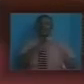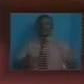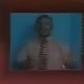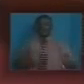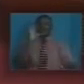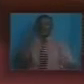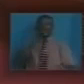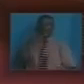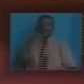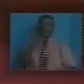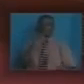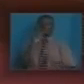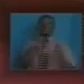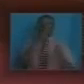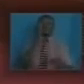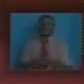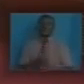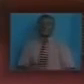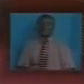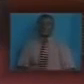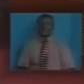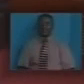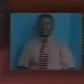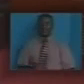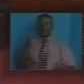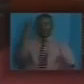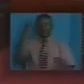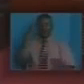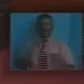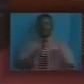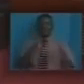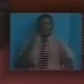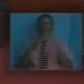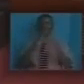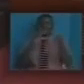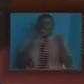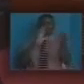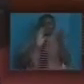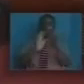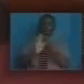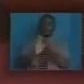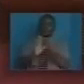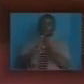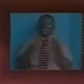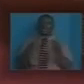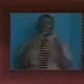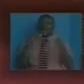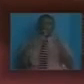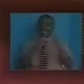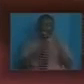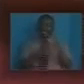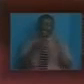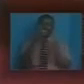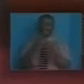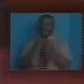baad mwaka huu zitu za kweli kwa maoni ya kambi rasmi ya upani ya bunge lako tukufu kwa mashar ya ibara ya